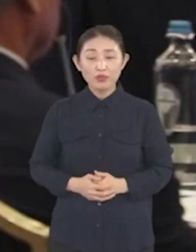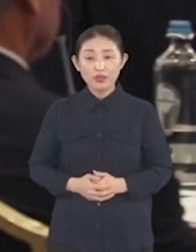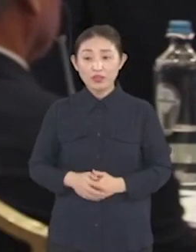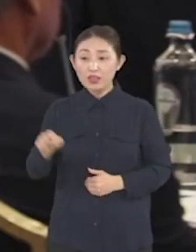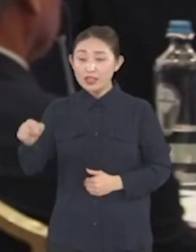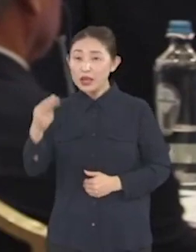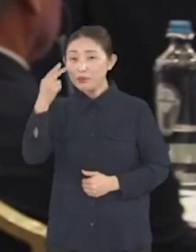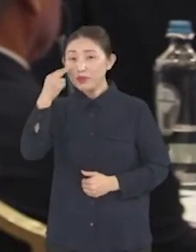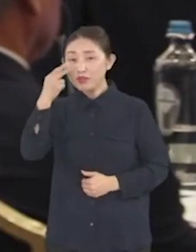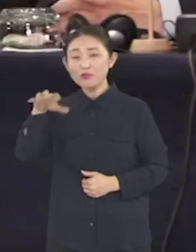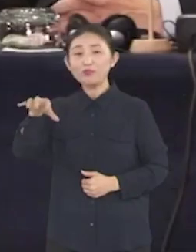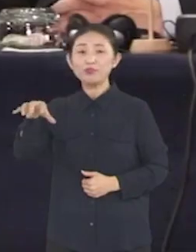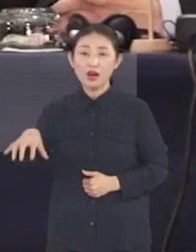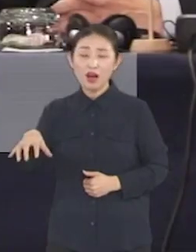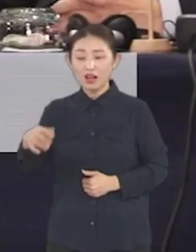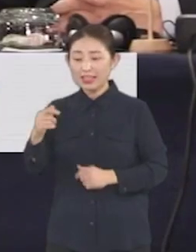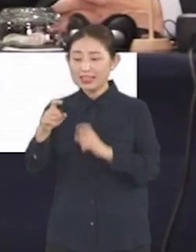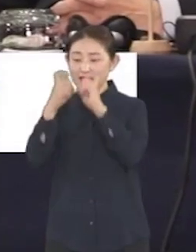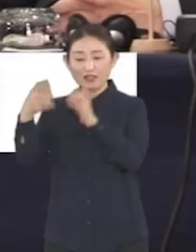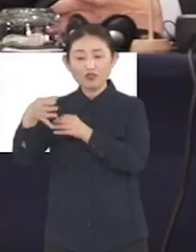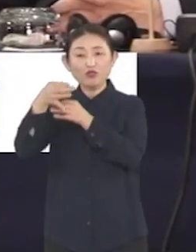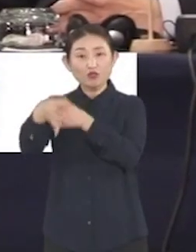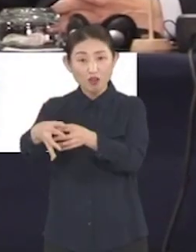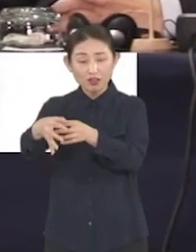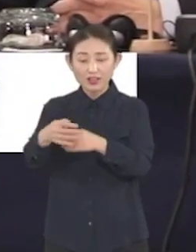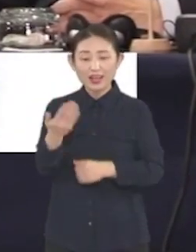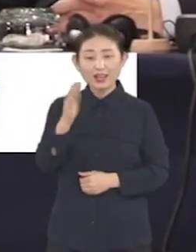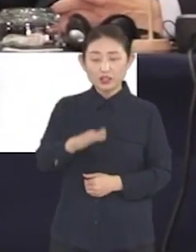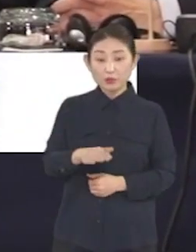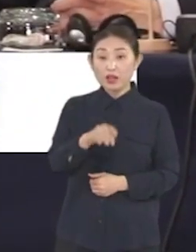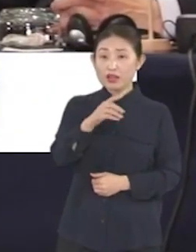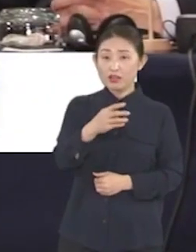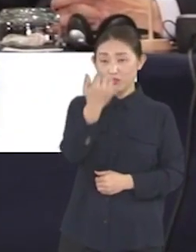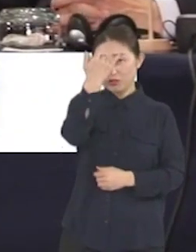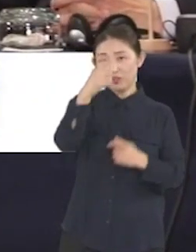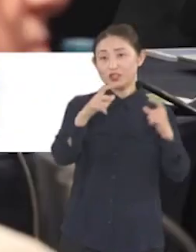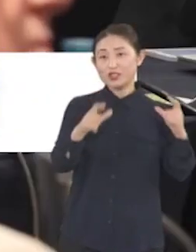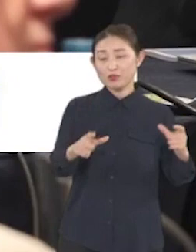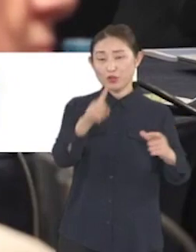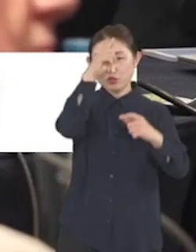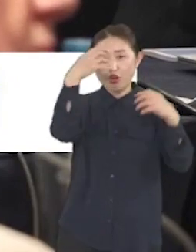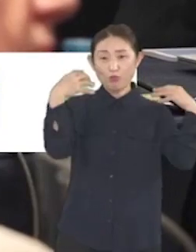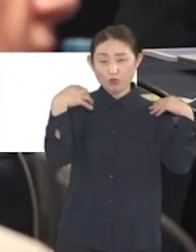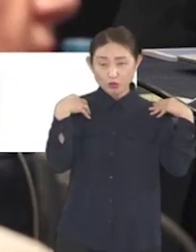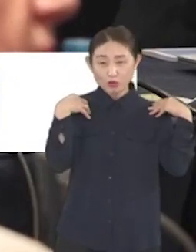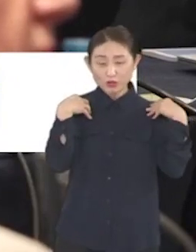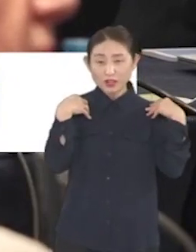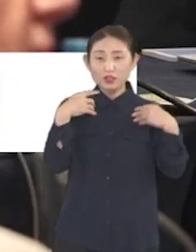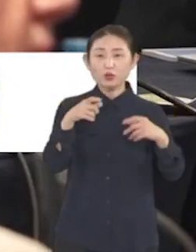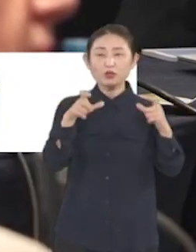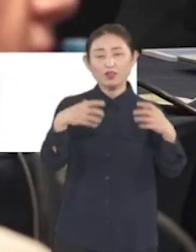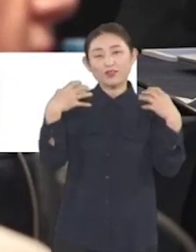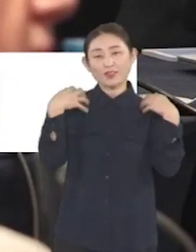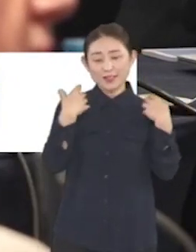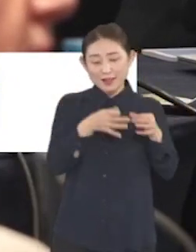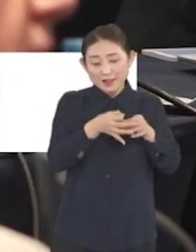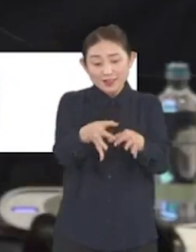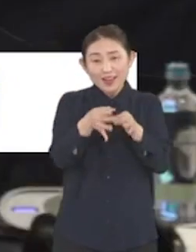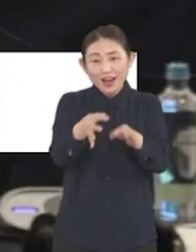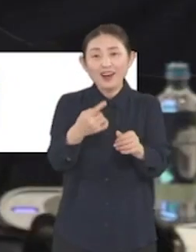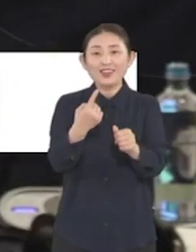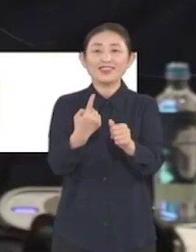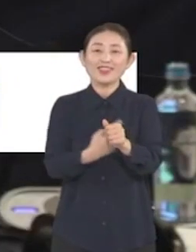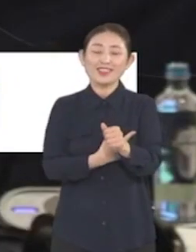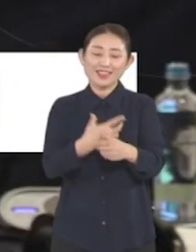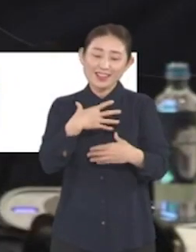기반을 두고 추진되는 노스캐롤라이나 주와 달리 한국, 중앙, 지방정부의 안정적 재정 지원을 통해 추진된다는